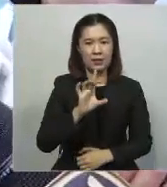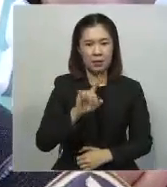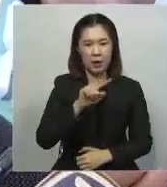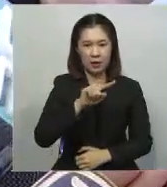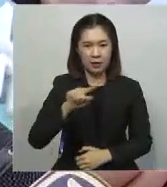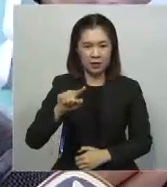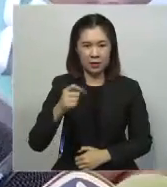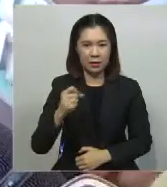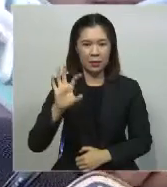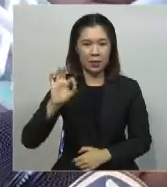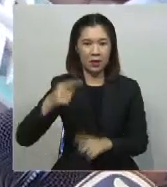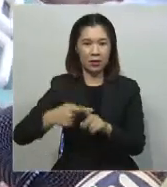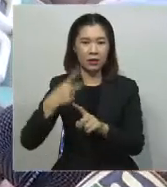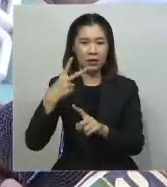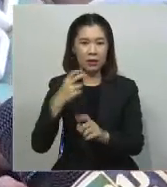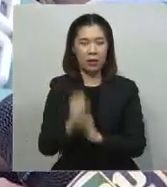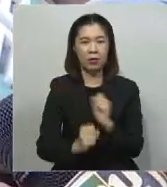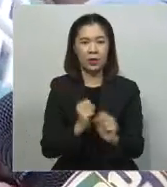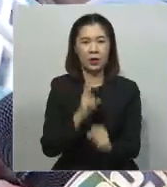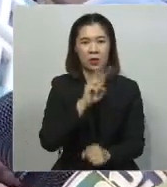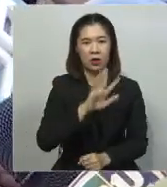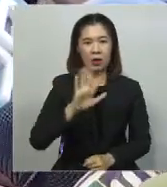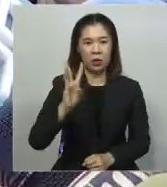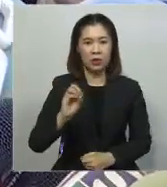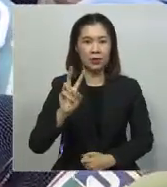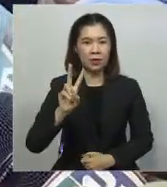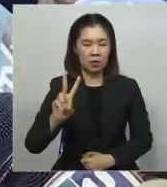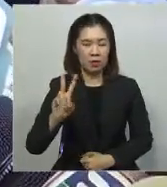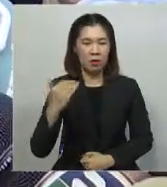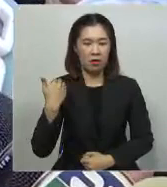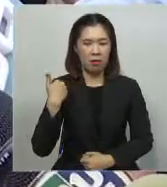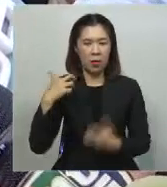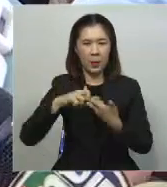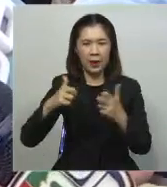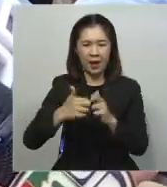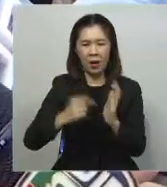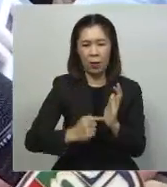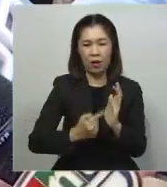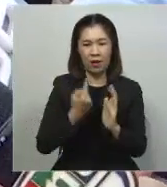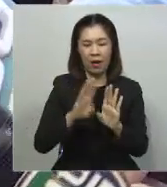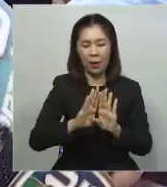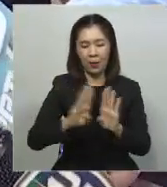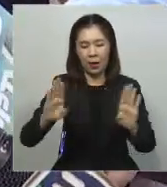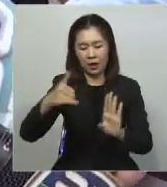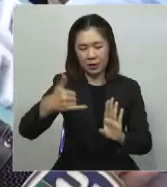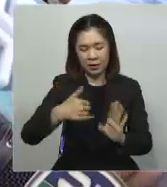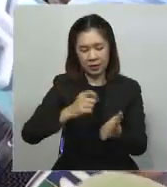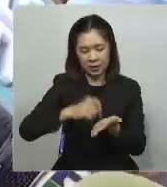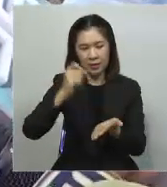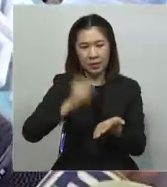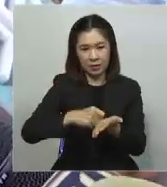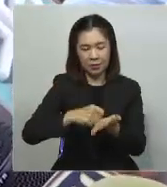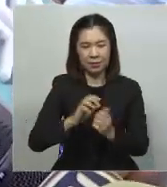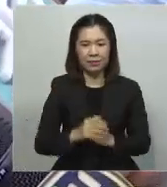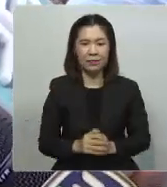คมถึง19กุมภาพันธ์2562หลังมีเหตุขัดข้องตั้งแต่วันแรกที่เปิดลงทะเบียนพลเอกอนุพงษ์เผ่